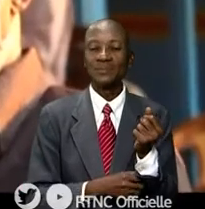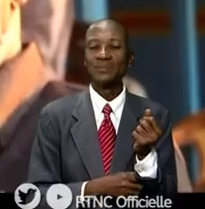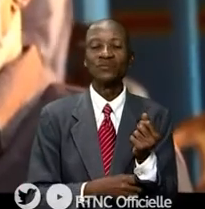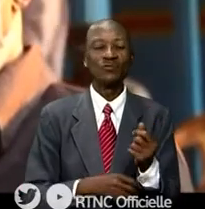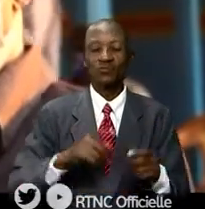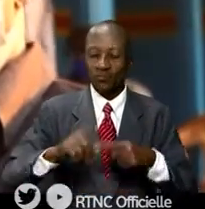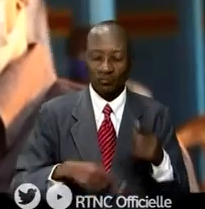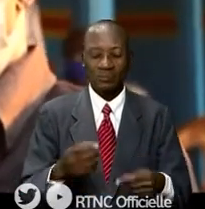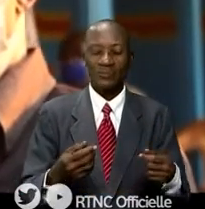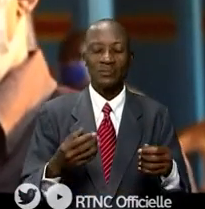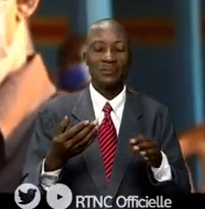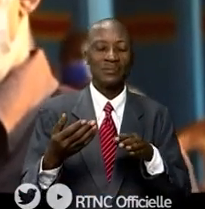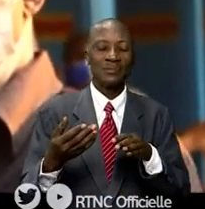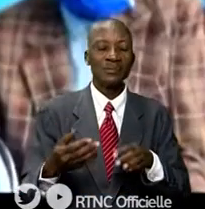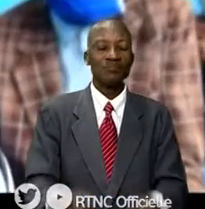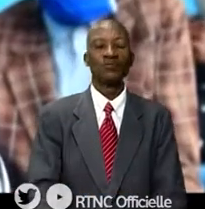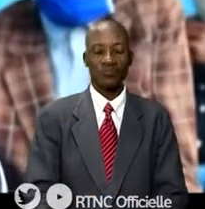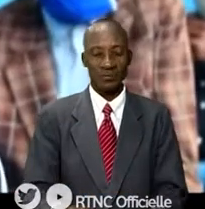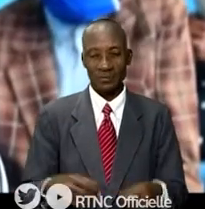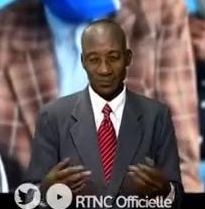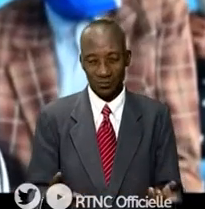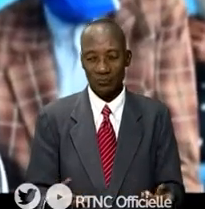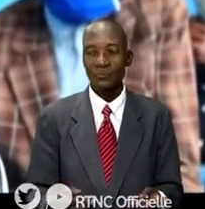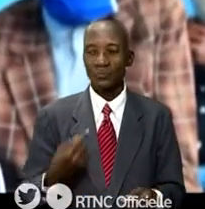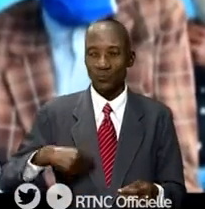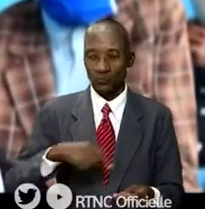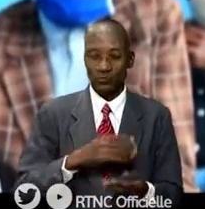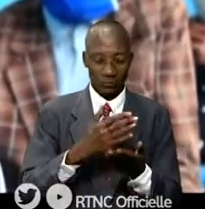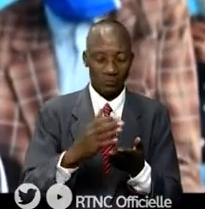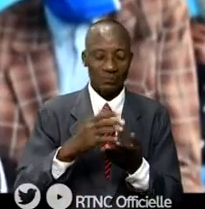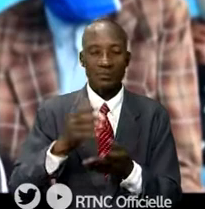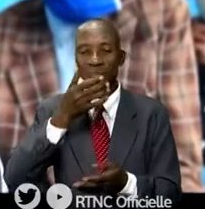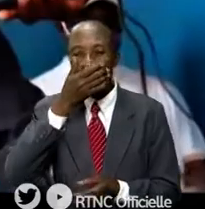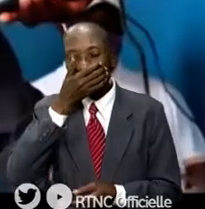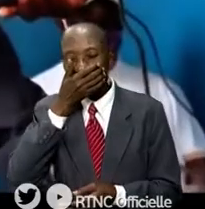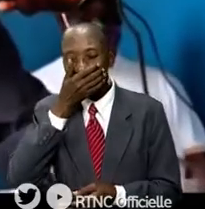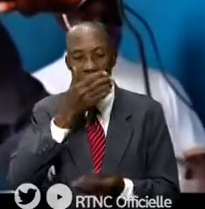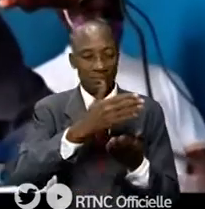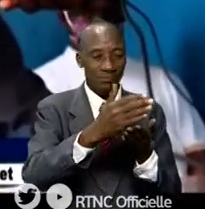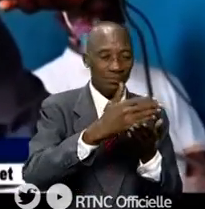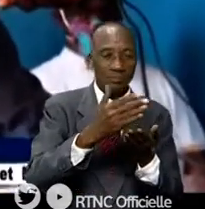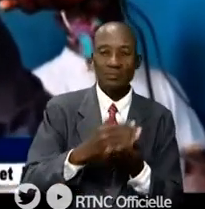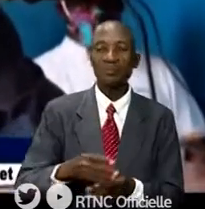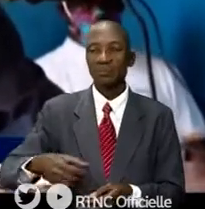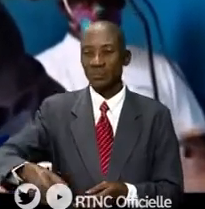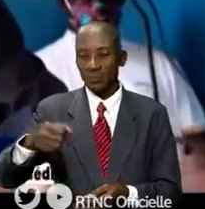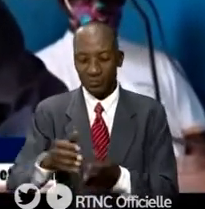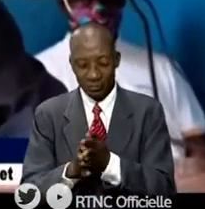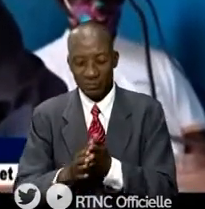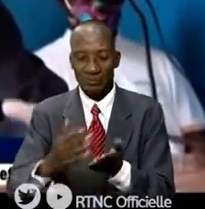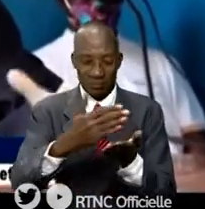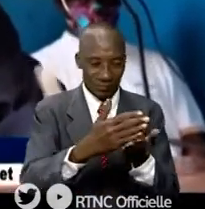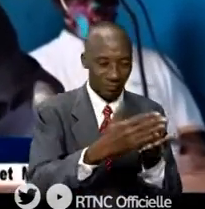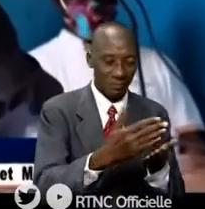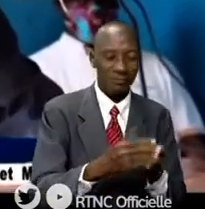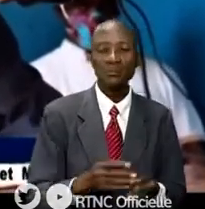masques. Et c'est là le travail surtout des chefs de rue. Vous aurez des artistes de grande renommée qui vont nous accompagner, et aussi